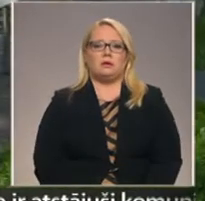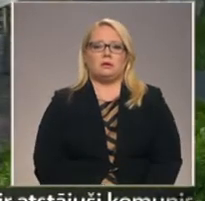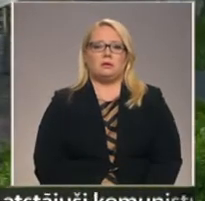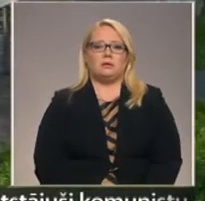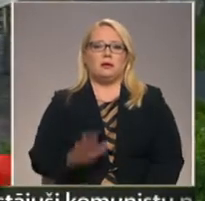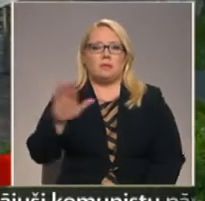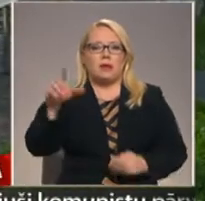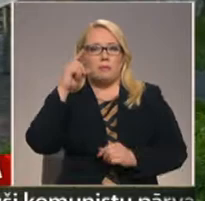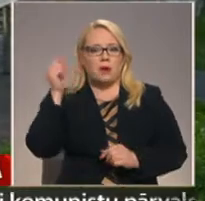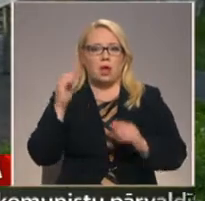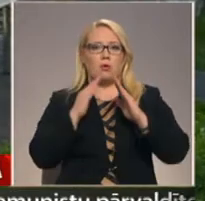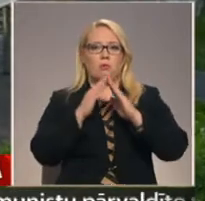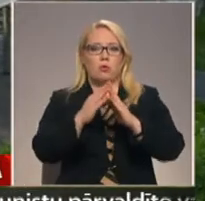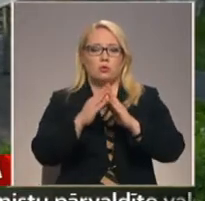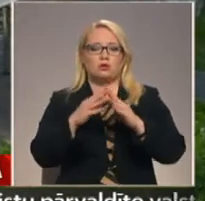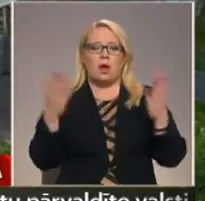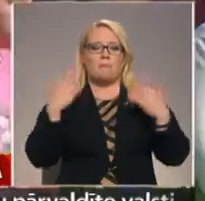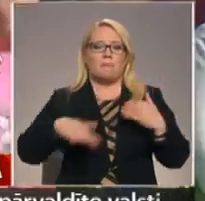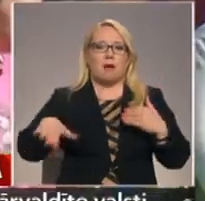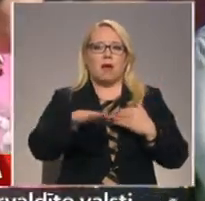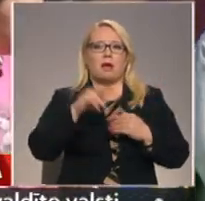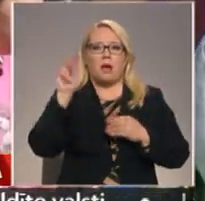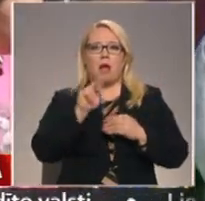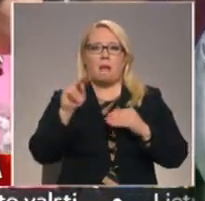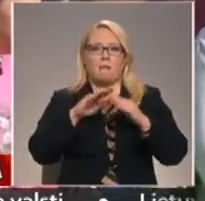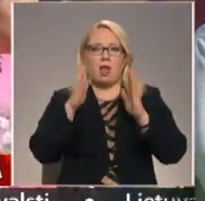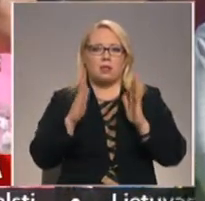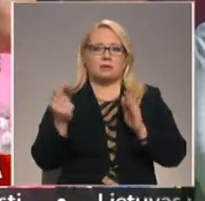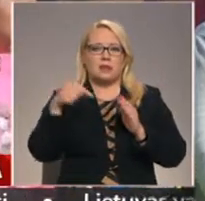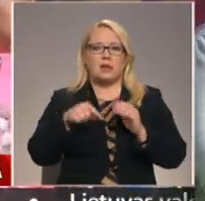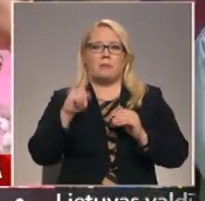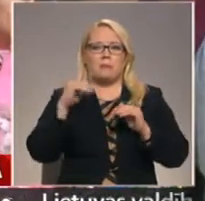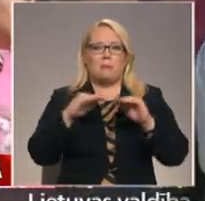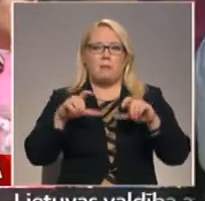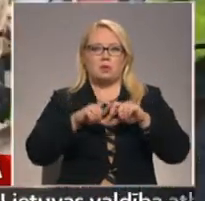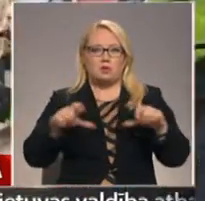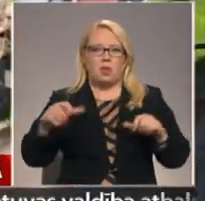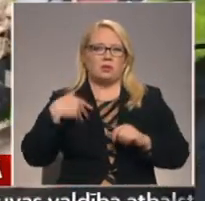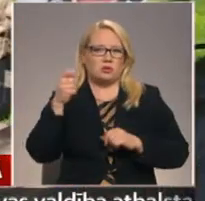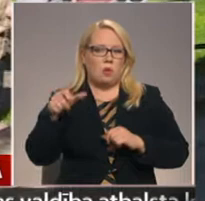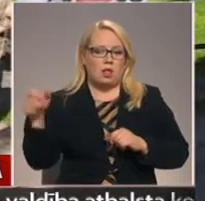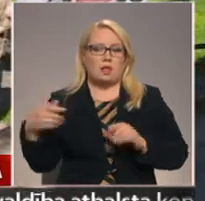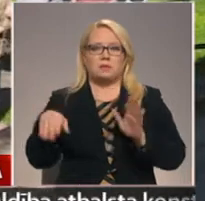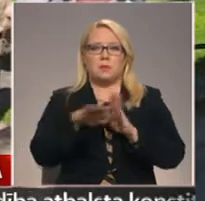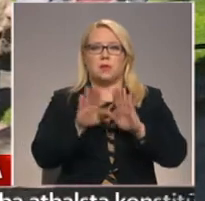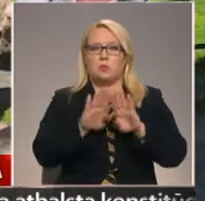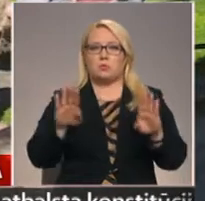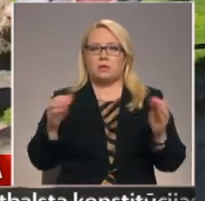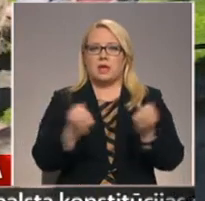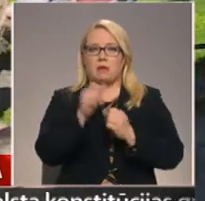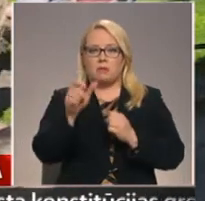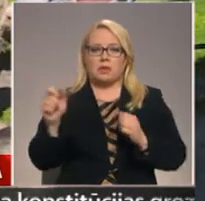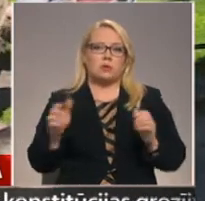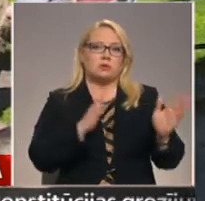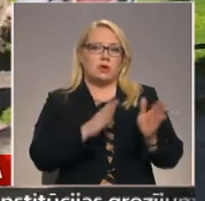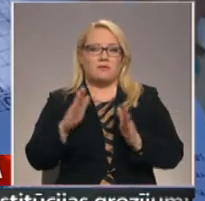Pie Preiļu muižas parka kapelas kopā sanākuši pirmās pamatskolas un otrās vidusskolas skolēni, kas piedalās muzeja darbinieku